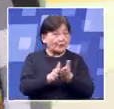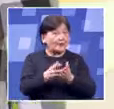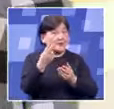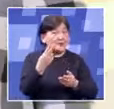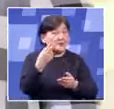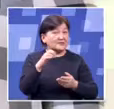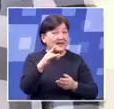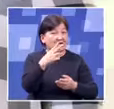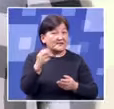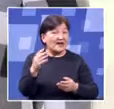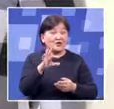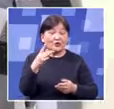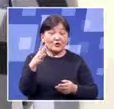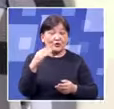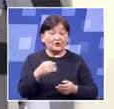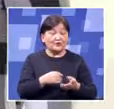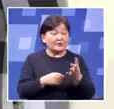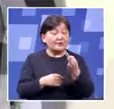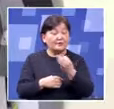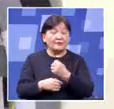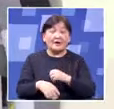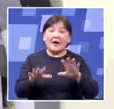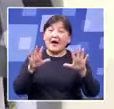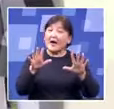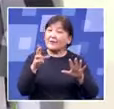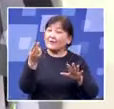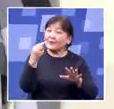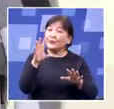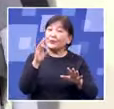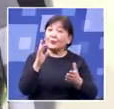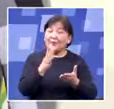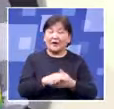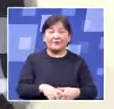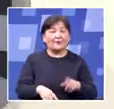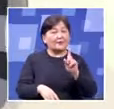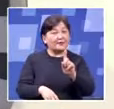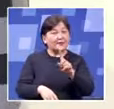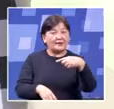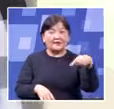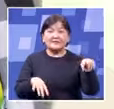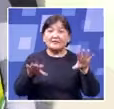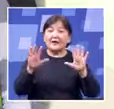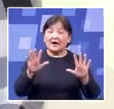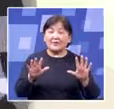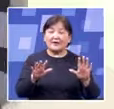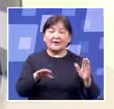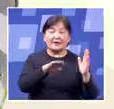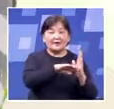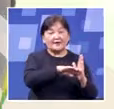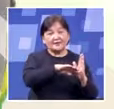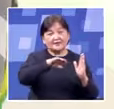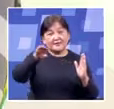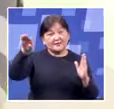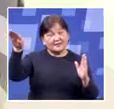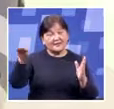Тэгэхээр царцаа шоргоолц үлгэрт ба 14 гардаг бахна. За одоо 1-ээс 10 хүртэл өсөх дарааллаар тоолсон